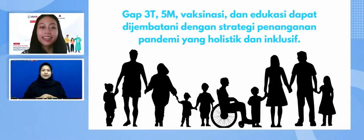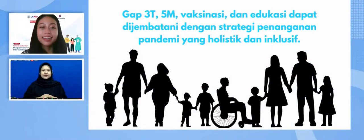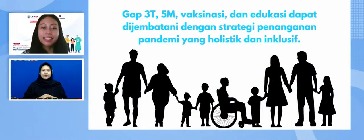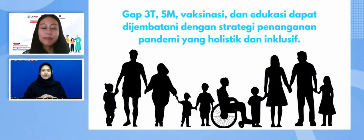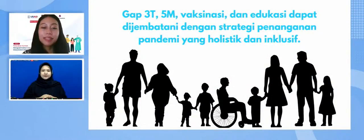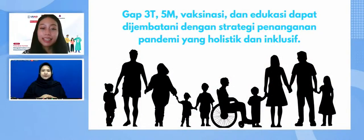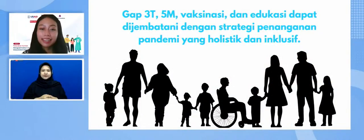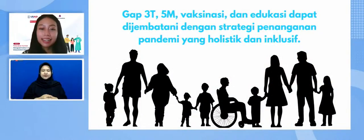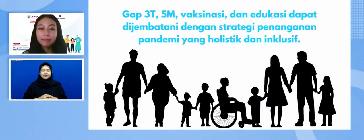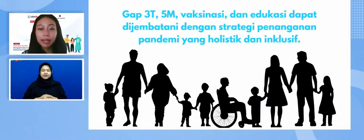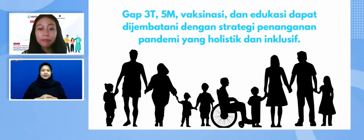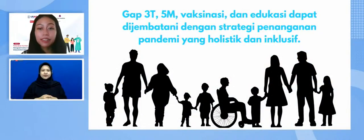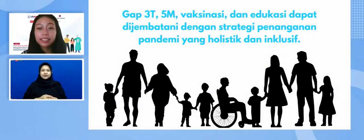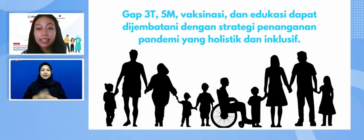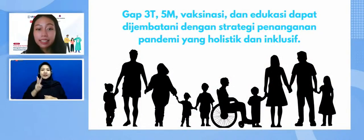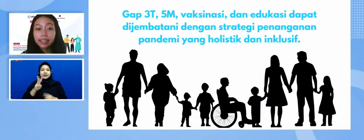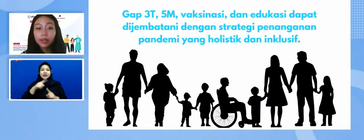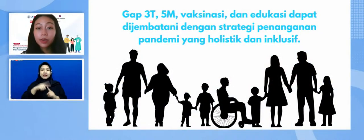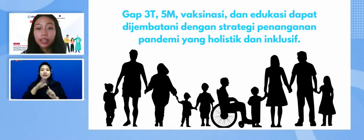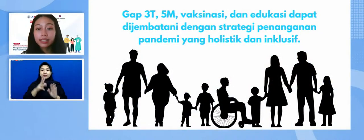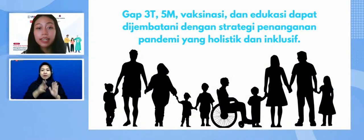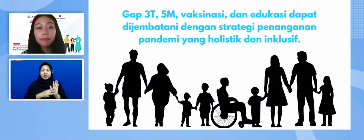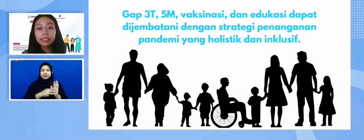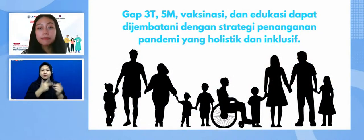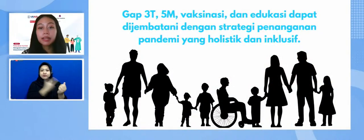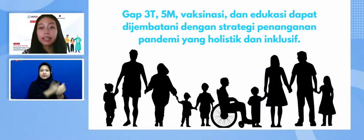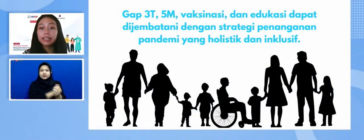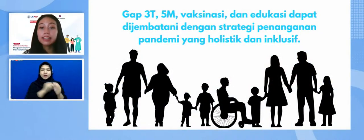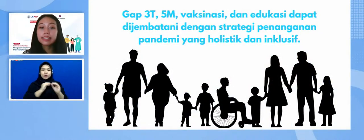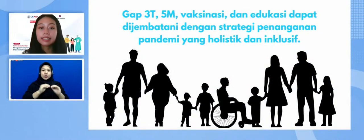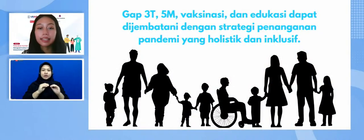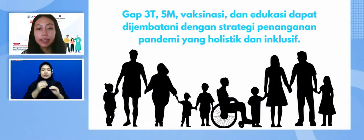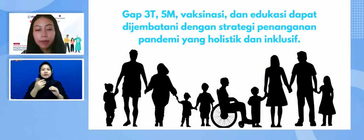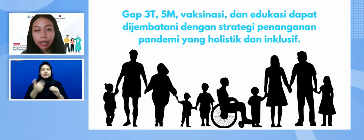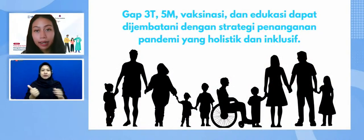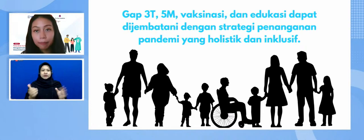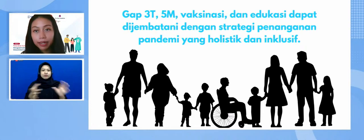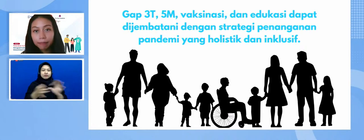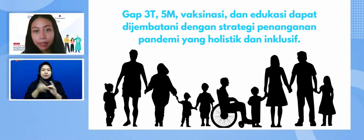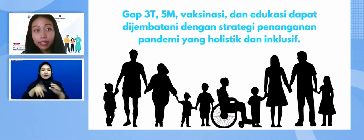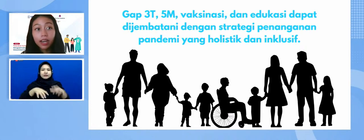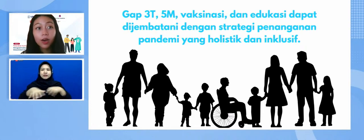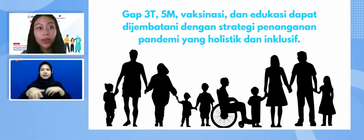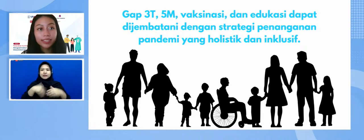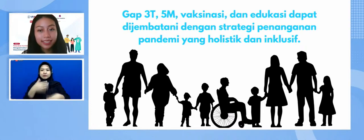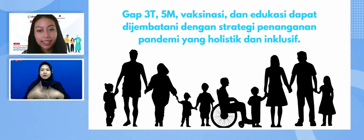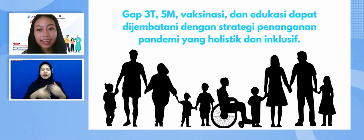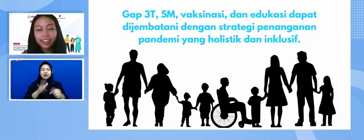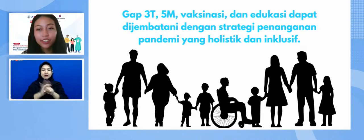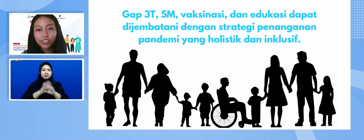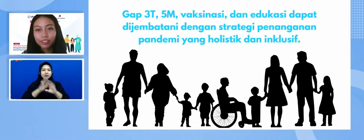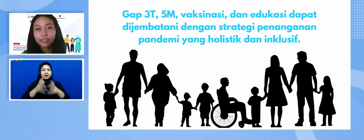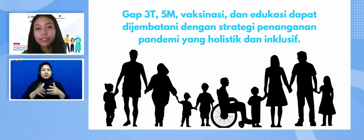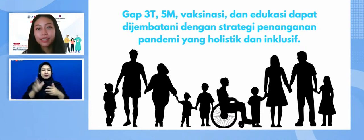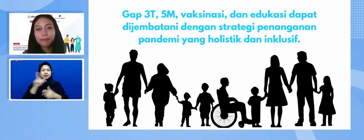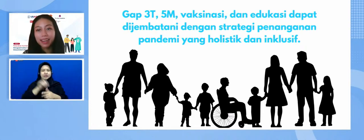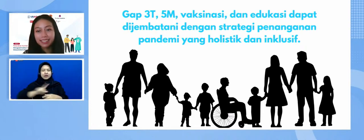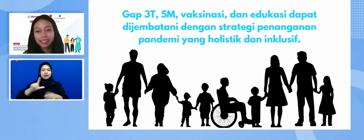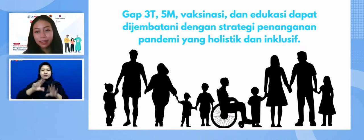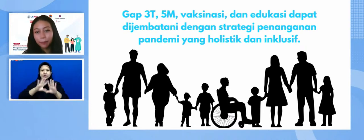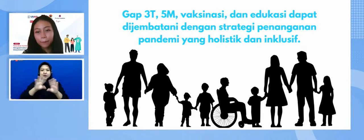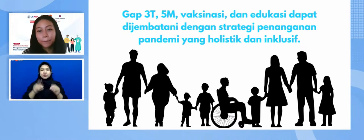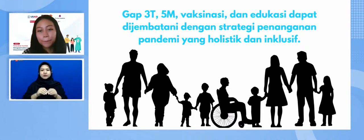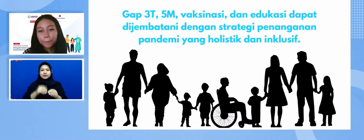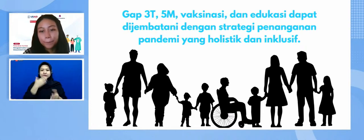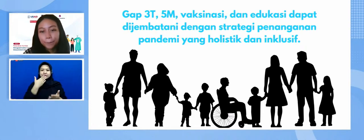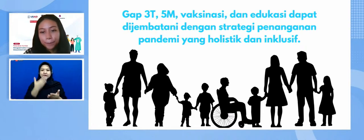Oke. Okay. Tiap 3T, 5M, vaksinasi dan edukasi dapat dijembatani dengan strategi penanganan pandemi yang holistik dan inklusif. Terima